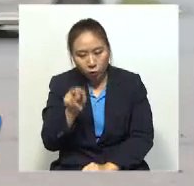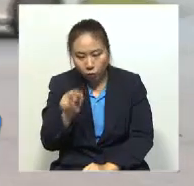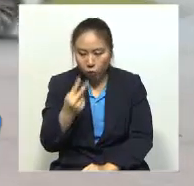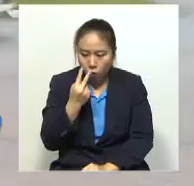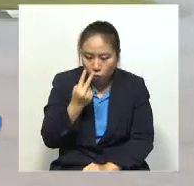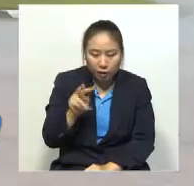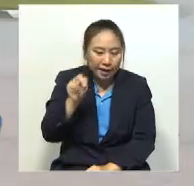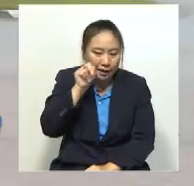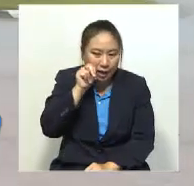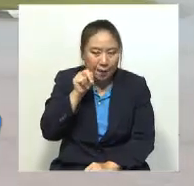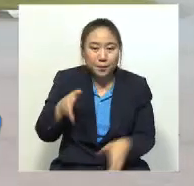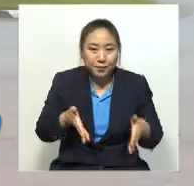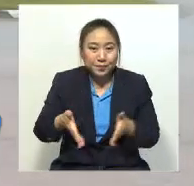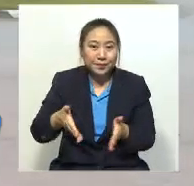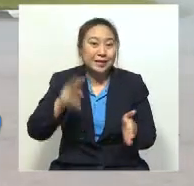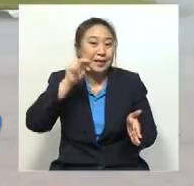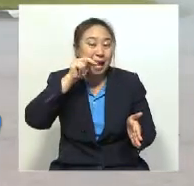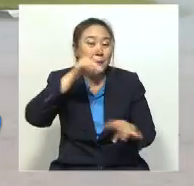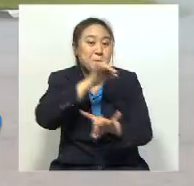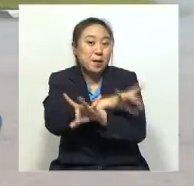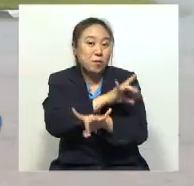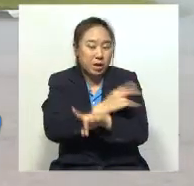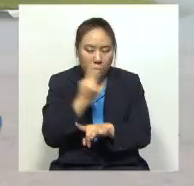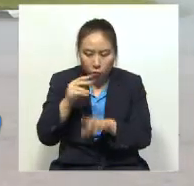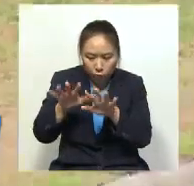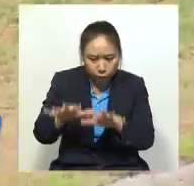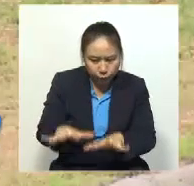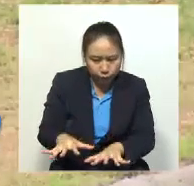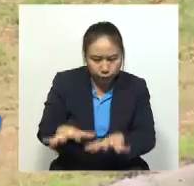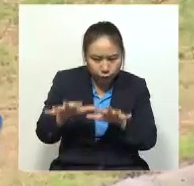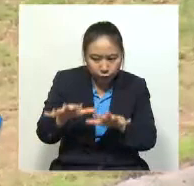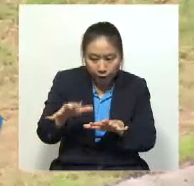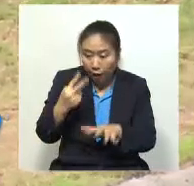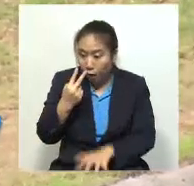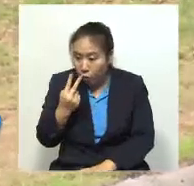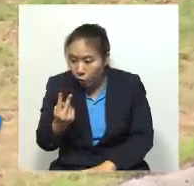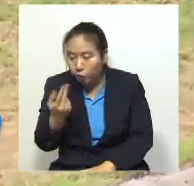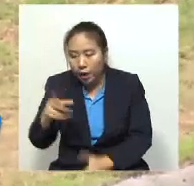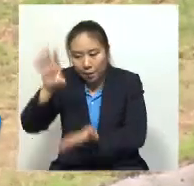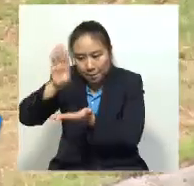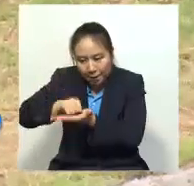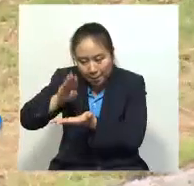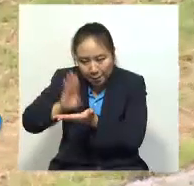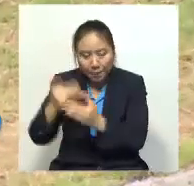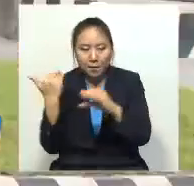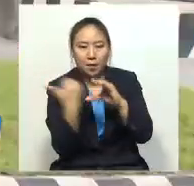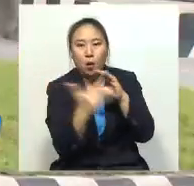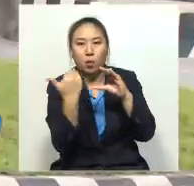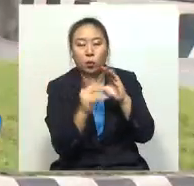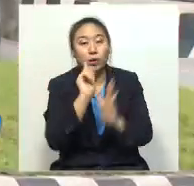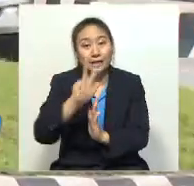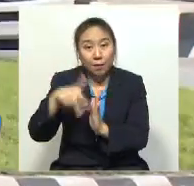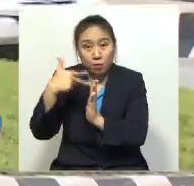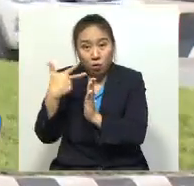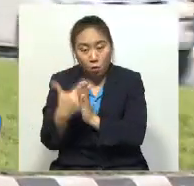การณ์ระดับน้ำภายในแม่น้ำเพชรบุรีแล้วก็รายงานข้อมูลเข้าสู่ส่วนกลางทุก3ชั่วโม